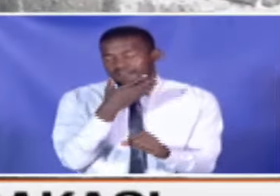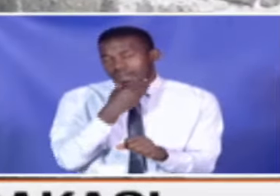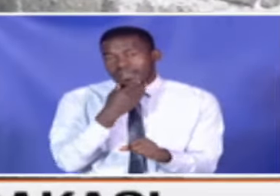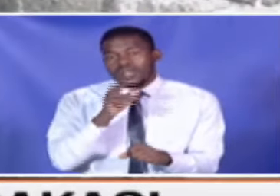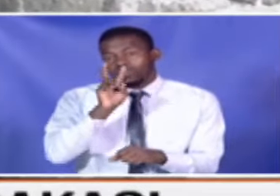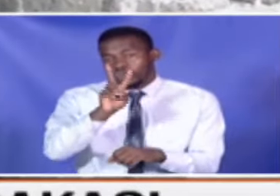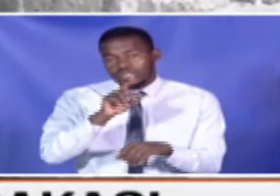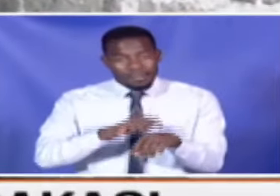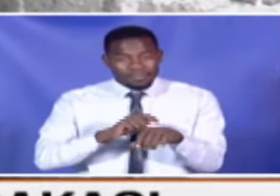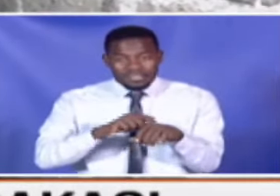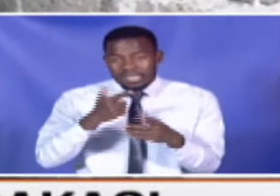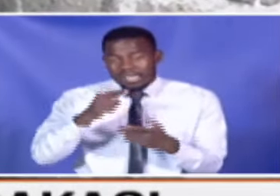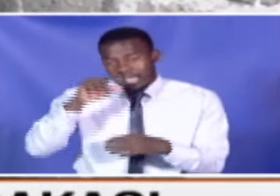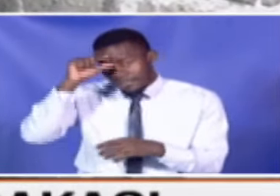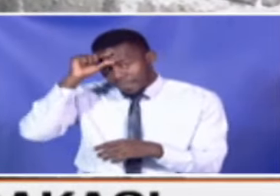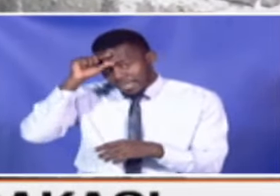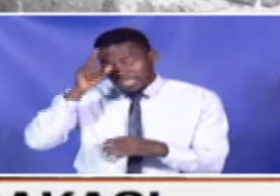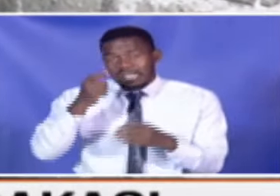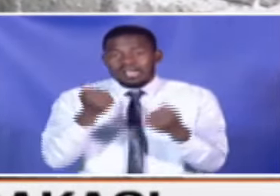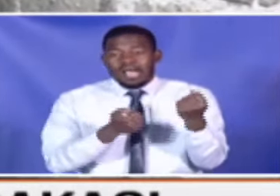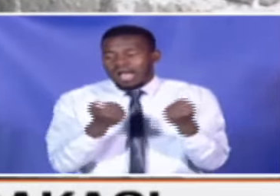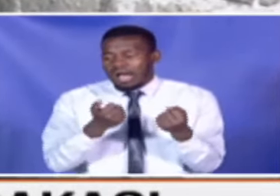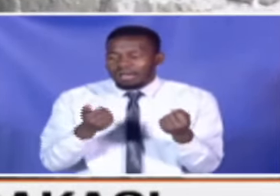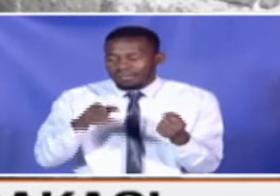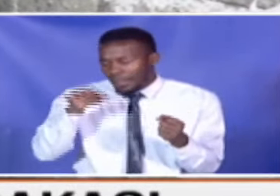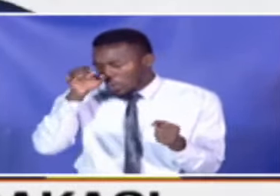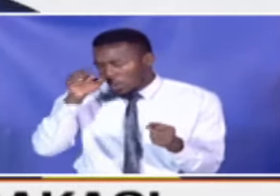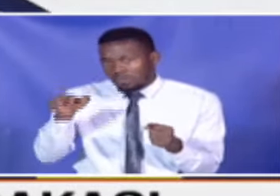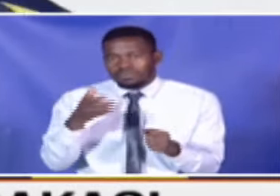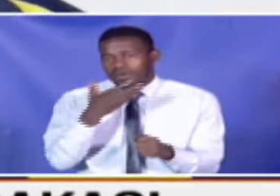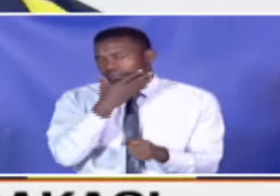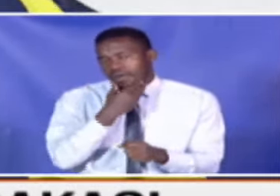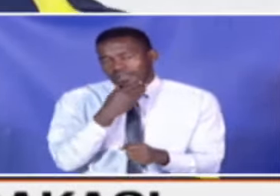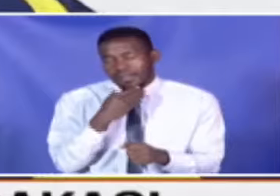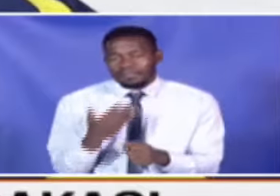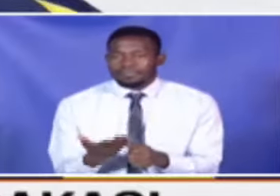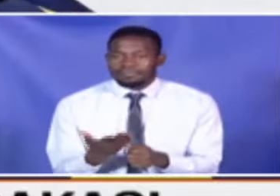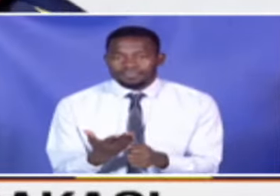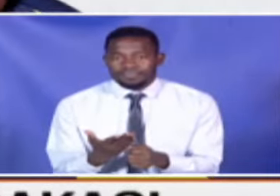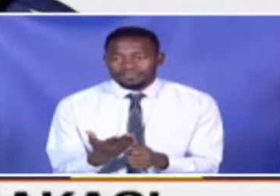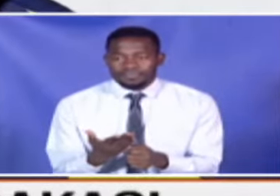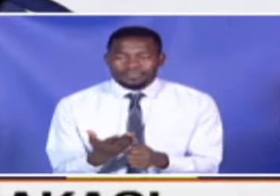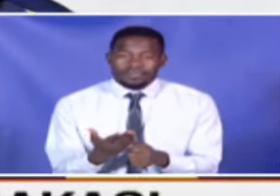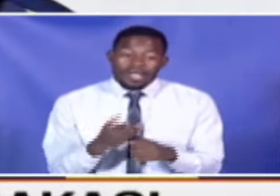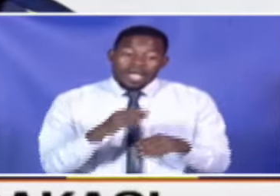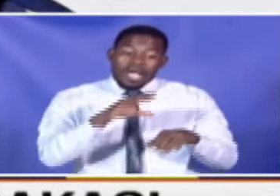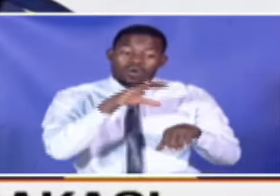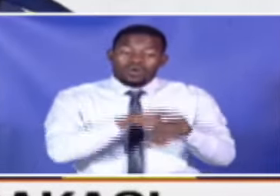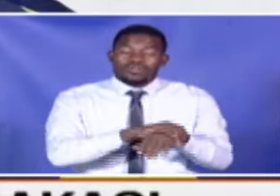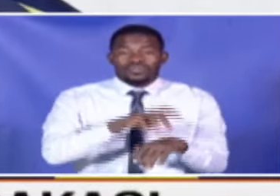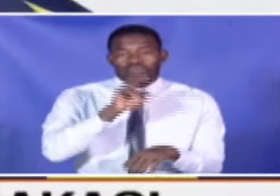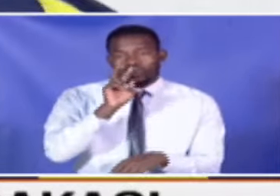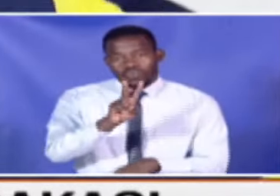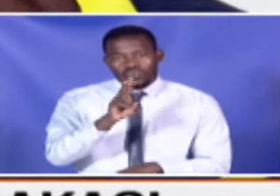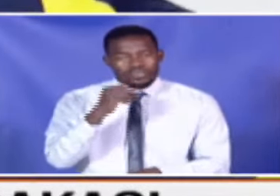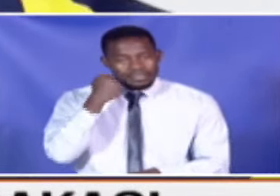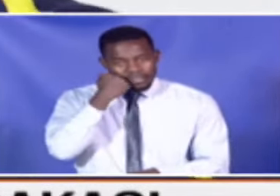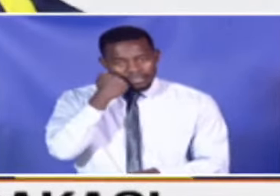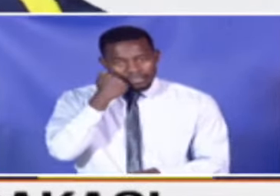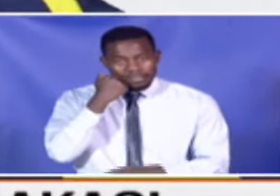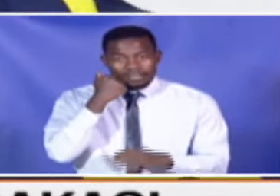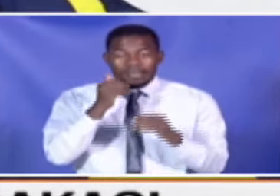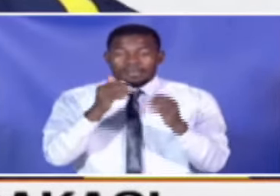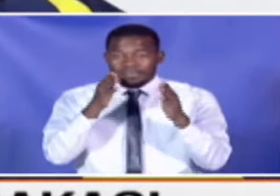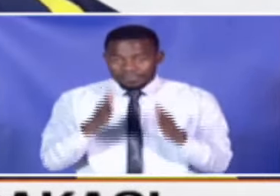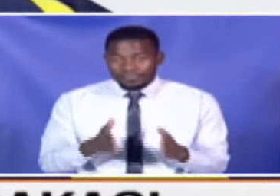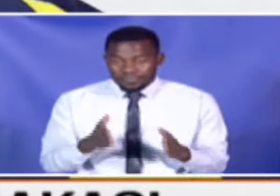la serikali kumwacha akihangaika kujiokoa. Nikapata ni patient wawili wameingia pale. Mimi